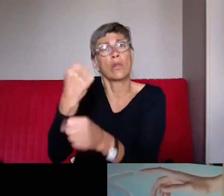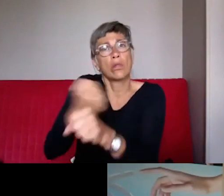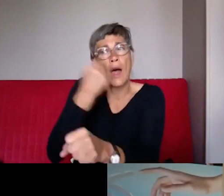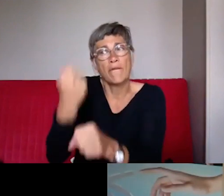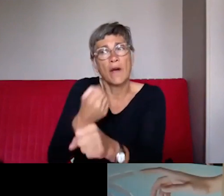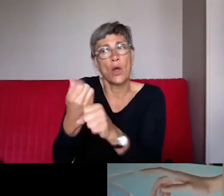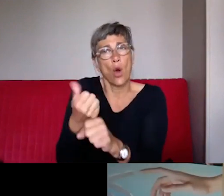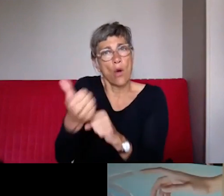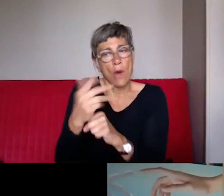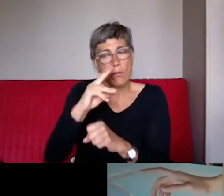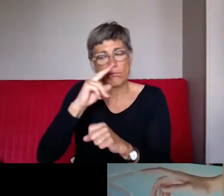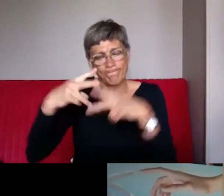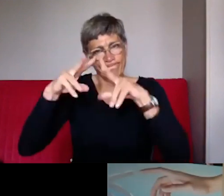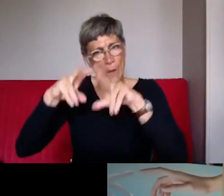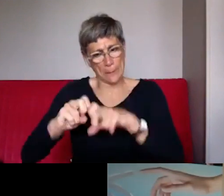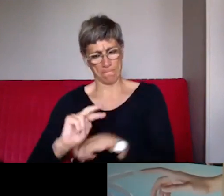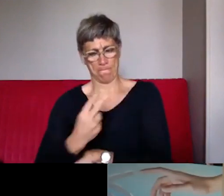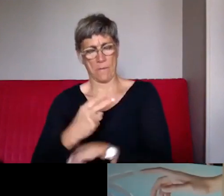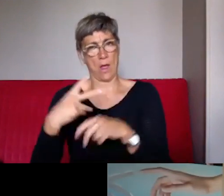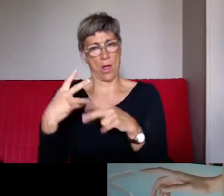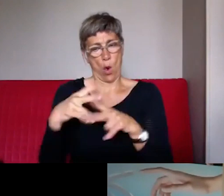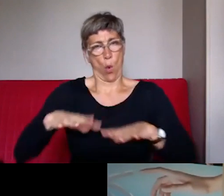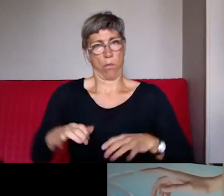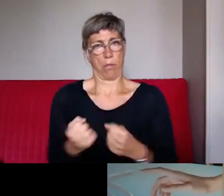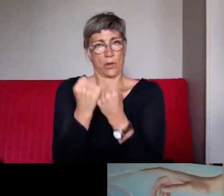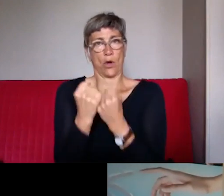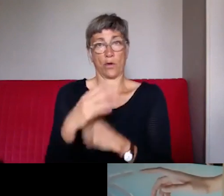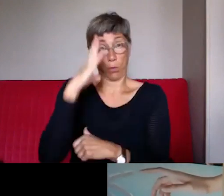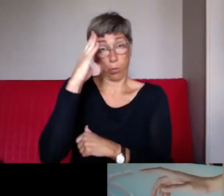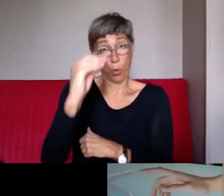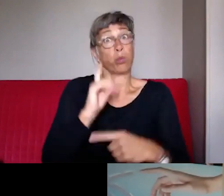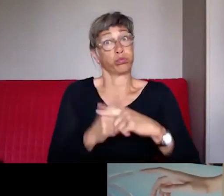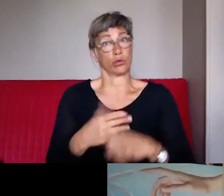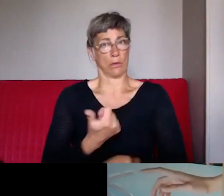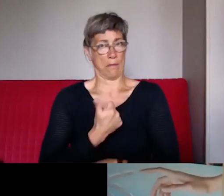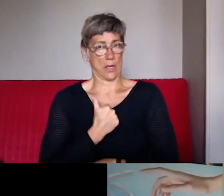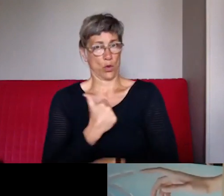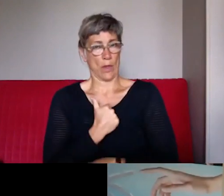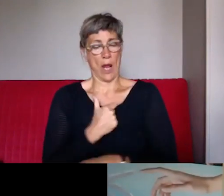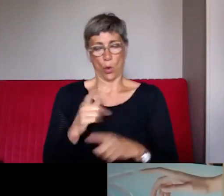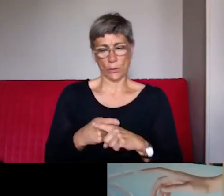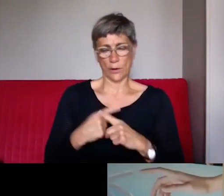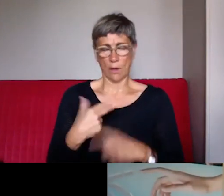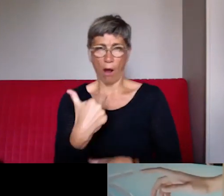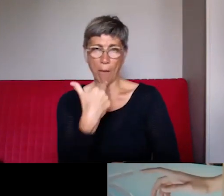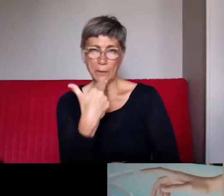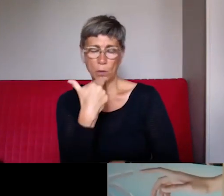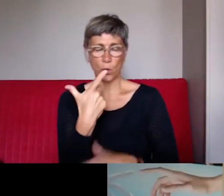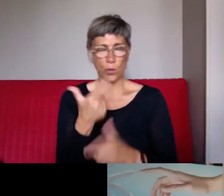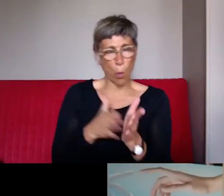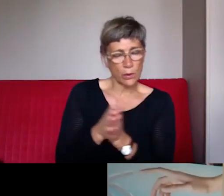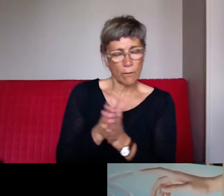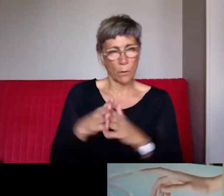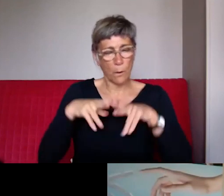compétences professionnelles et personnelles, ainsi que leurs aptitudes et leurs motivations afin